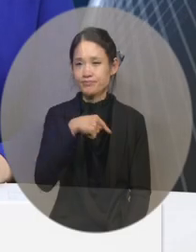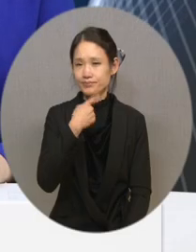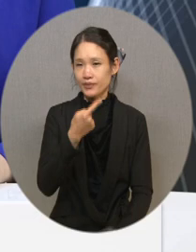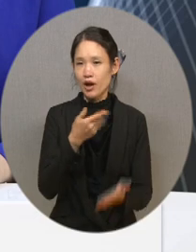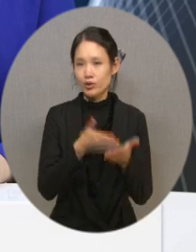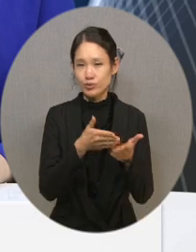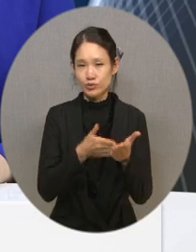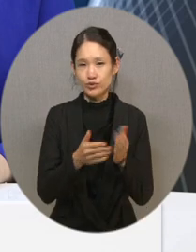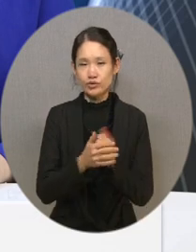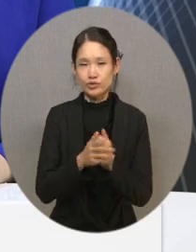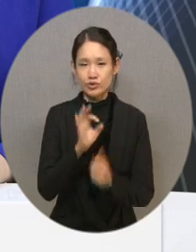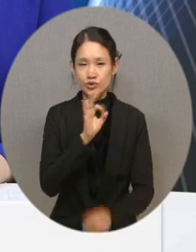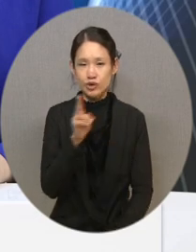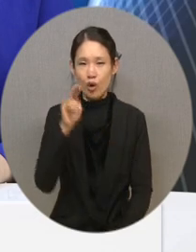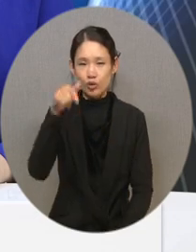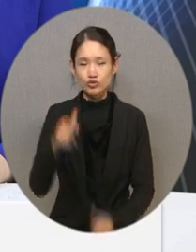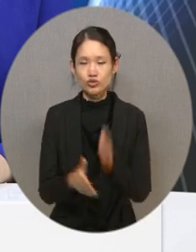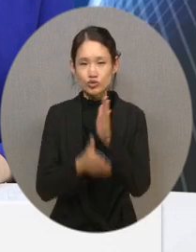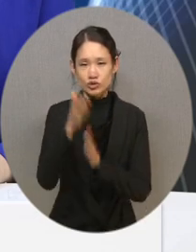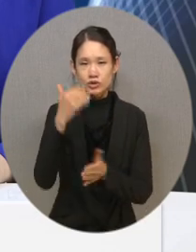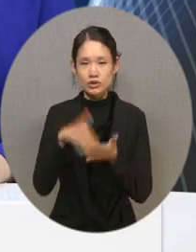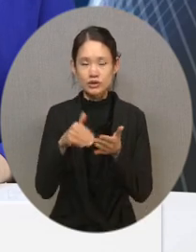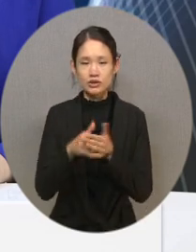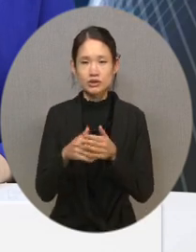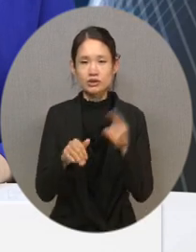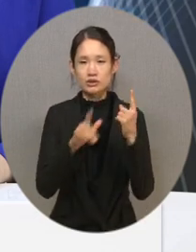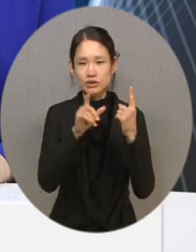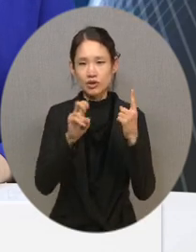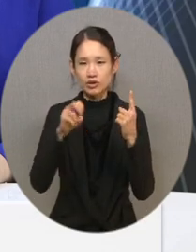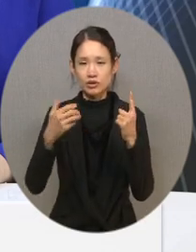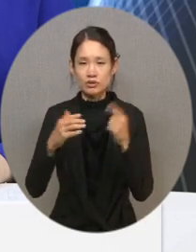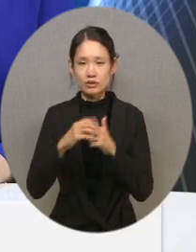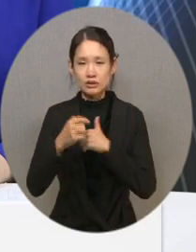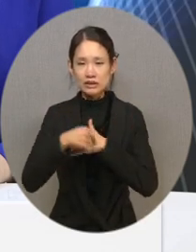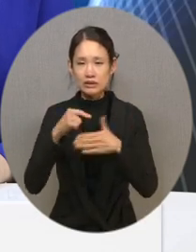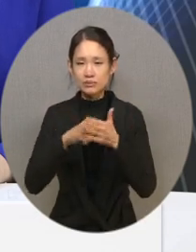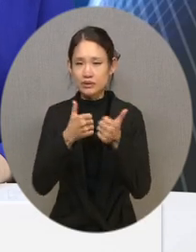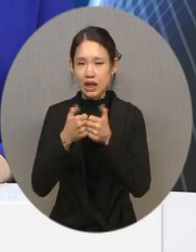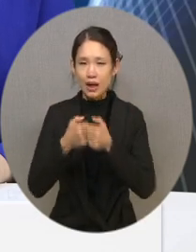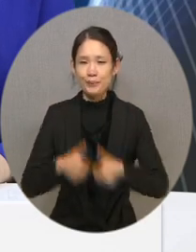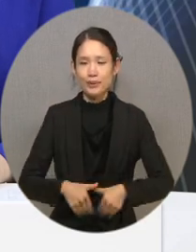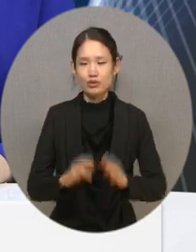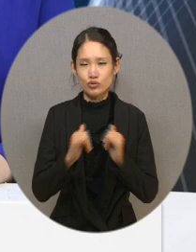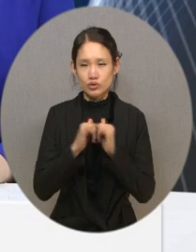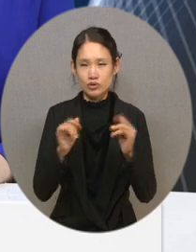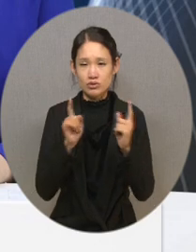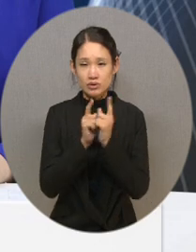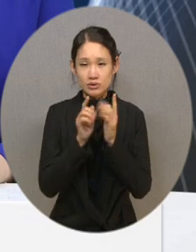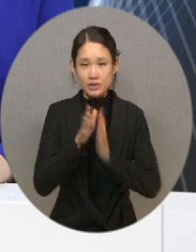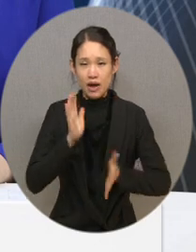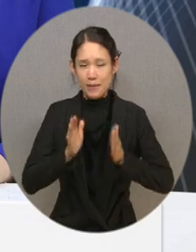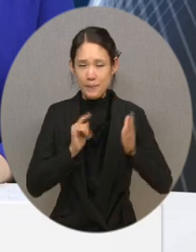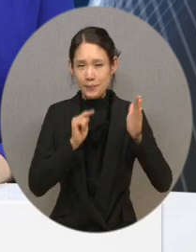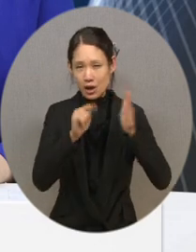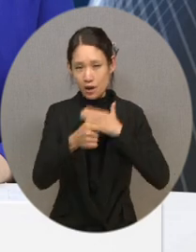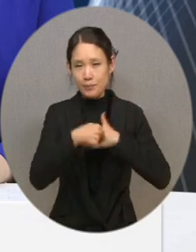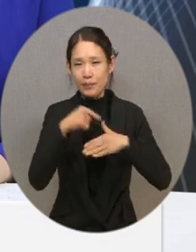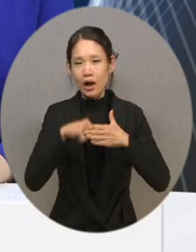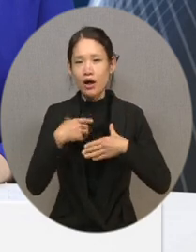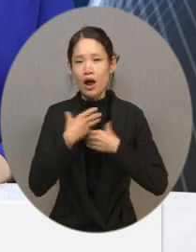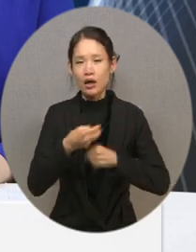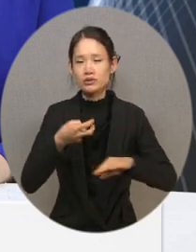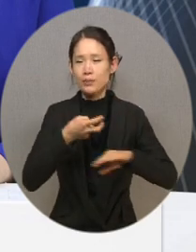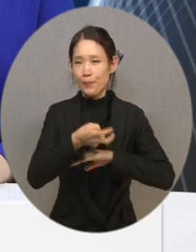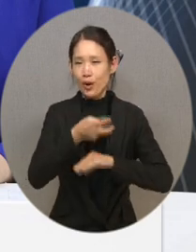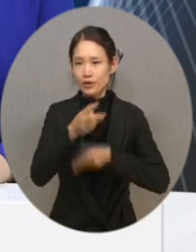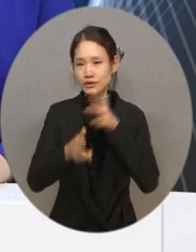뉴스입니다. 여수시는 지난 29일부터 심리상담이 필요한 주민들에게 직접 달려가는 마음 안심버스